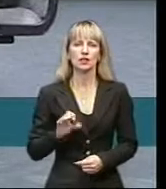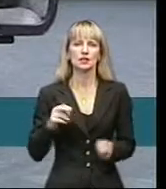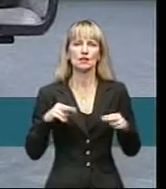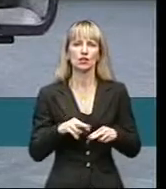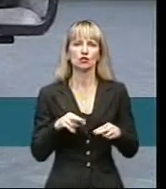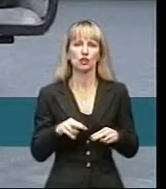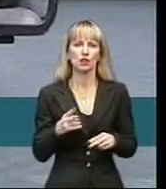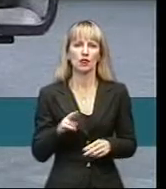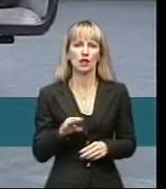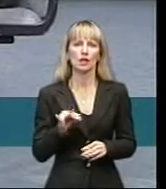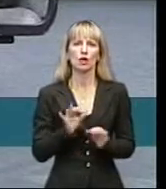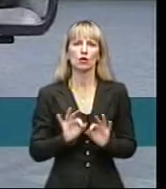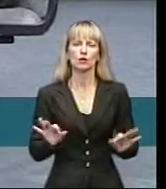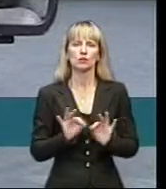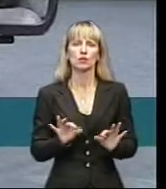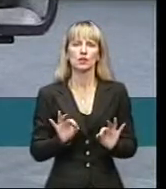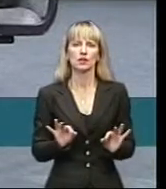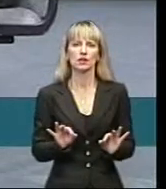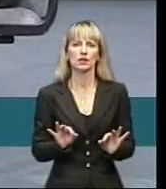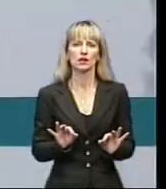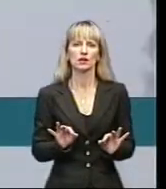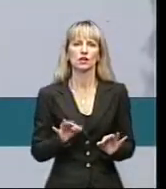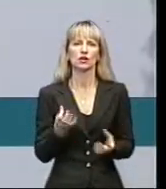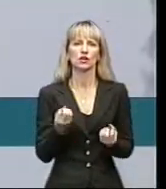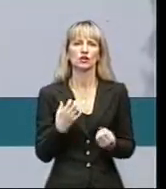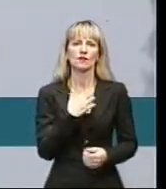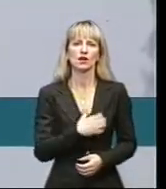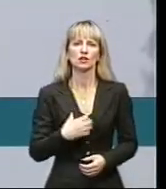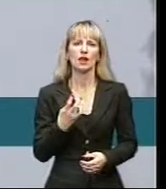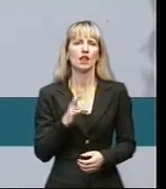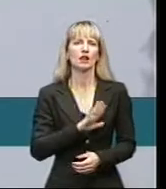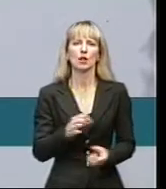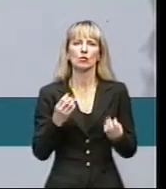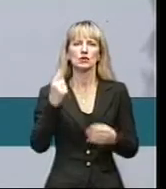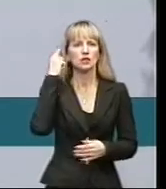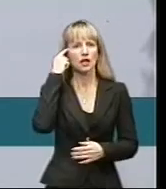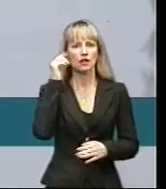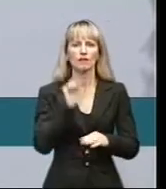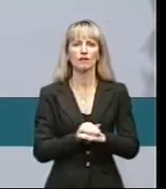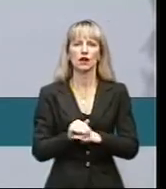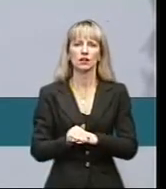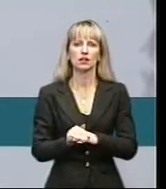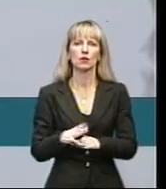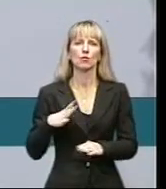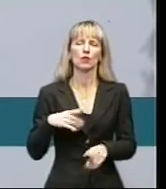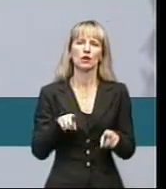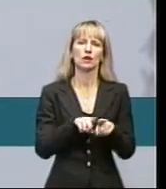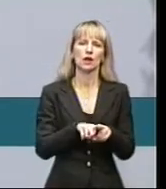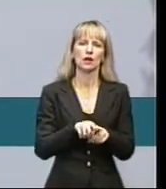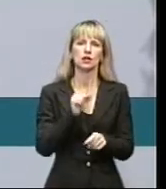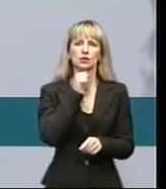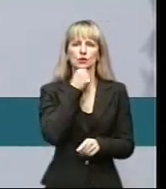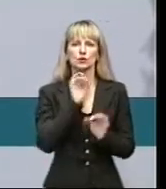свідчення, і розповіді. І ще дуже важливо не просто знати факти. От було таке, от